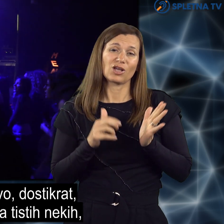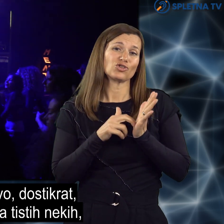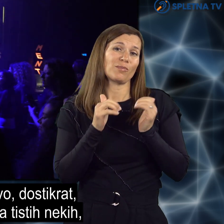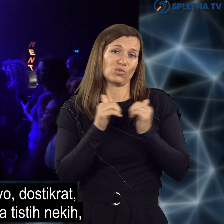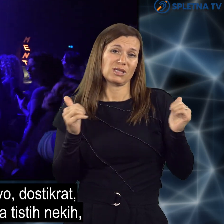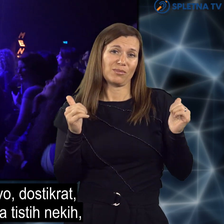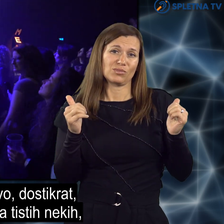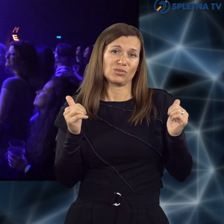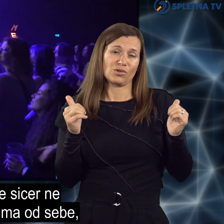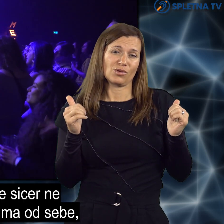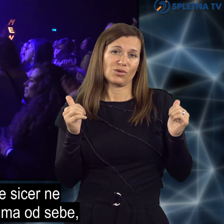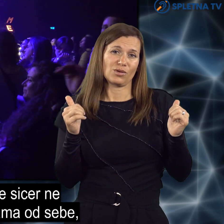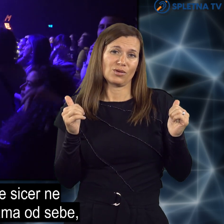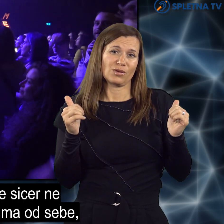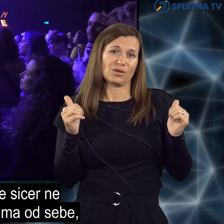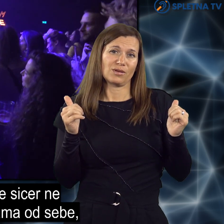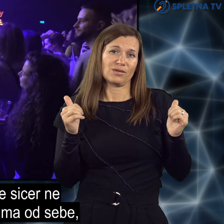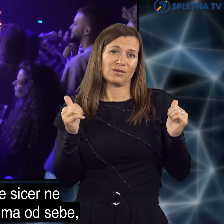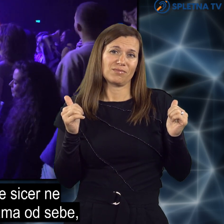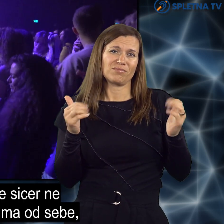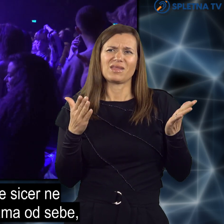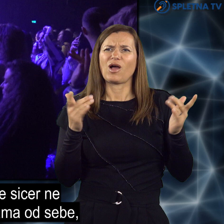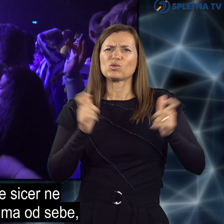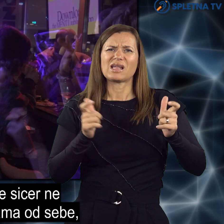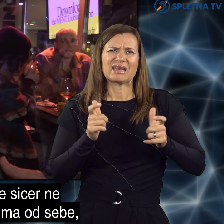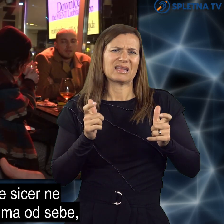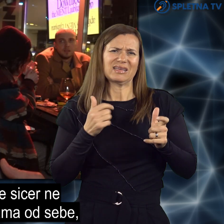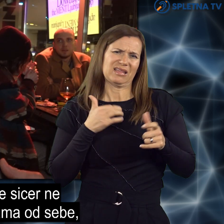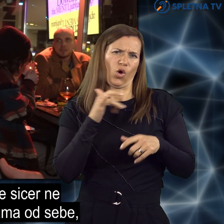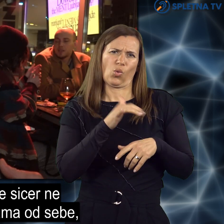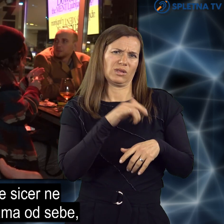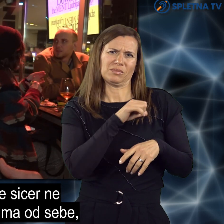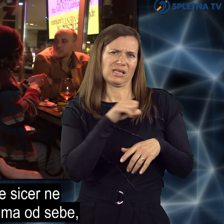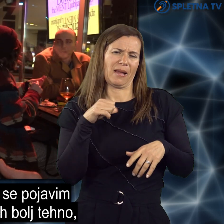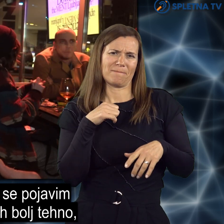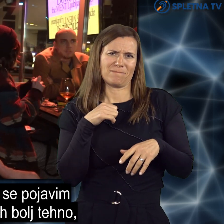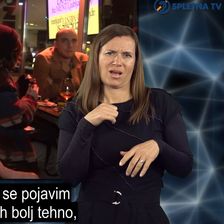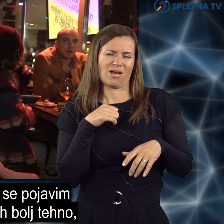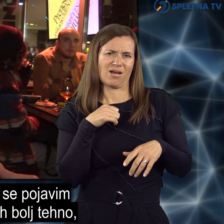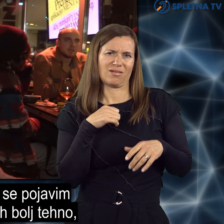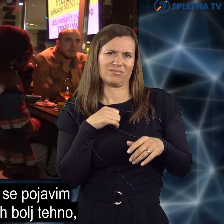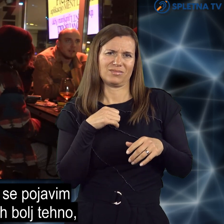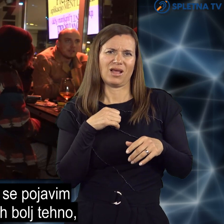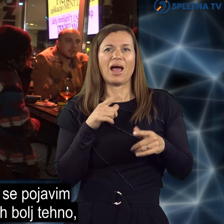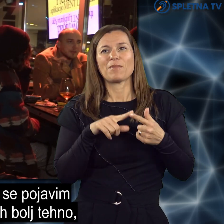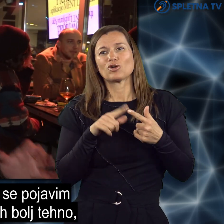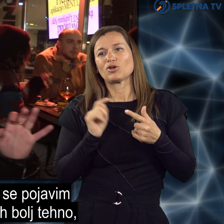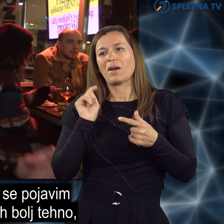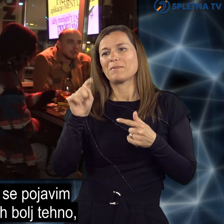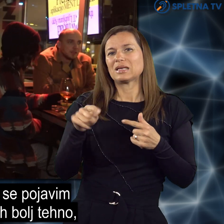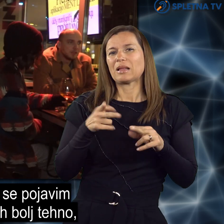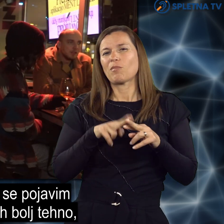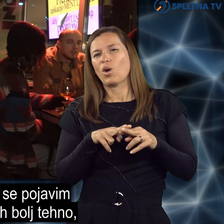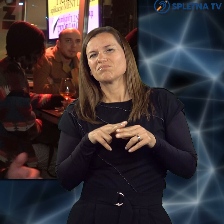Dostikrat, predvsem na teh nekih, na katere sicer ne zahajam sama od sebe, ampak če se pojavim na nekih teh bolj